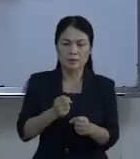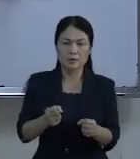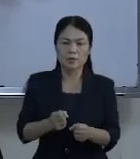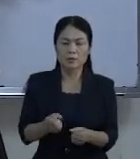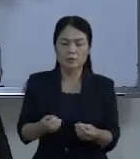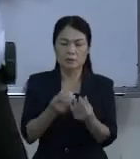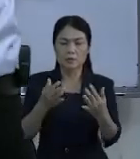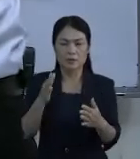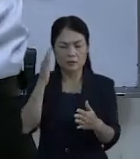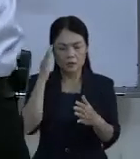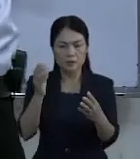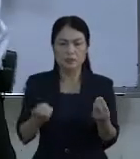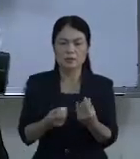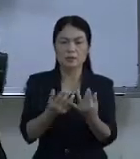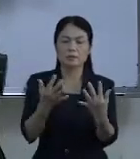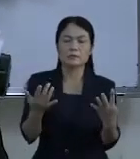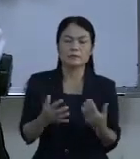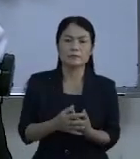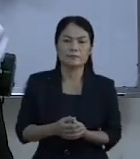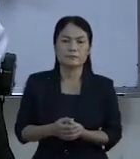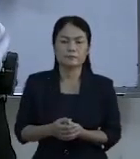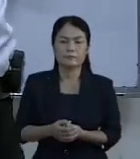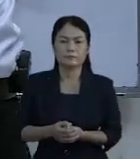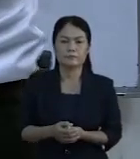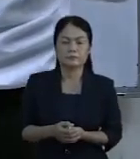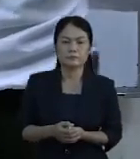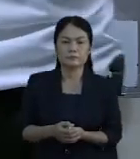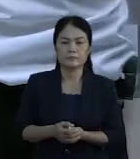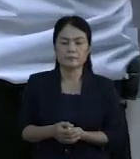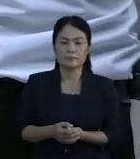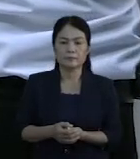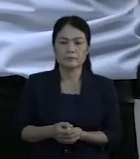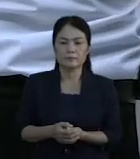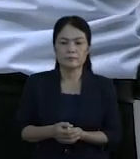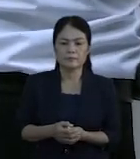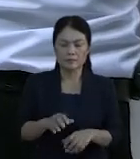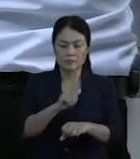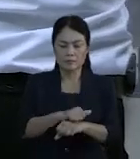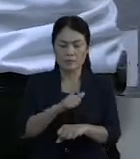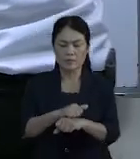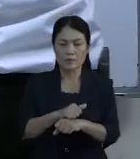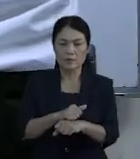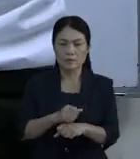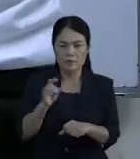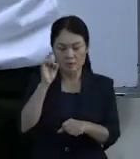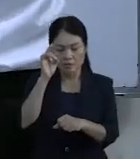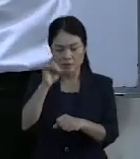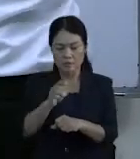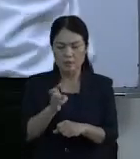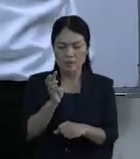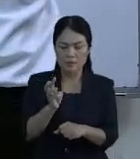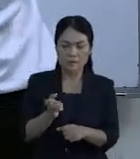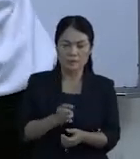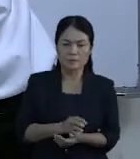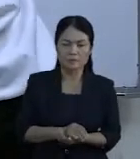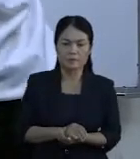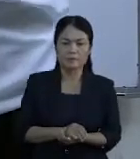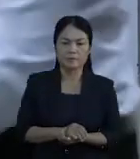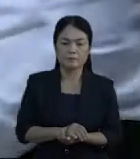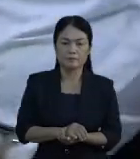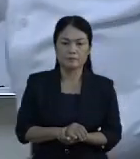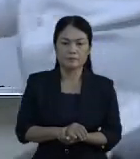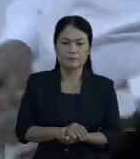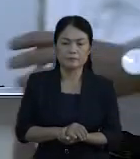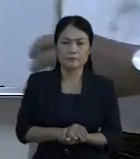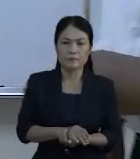là trẻ trắng là con đấy và con nhớ mới cách ca bao dưỡng khu vực dưới con màn tách